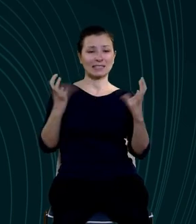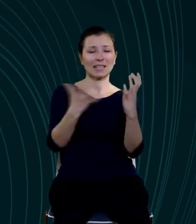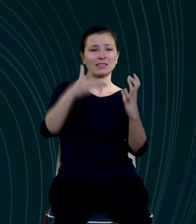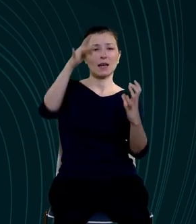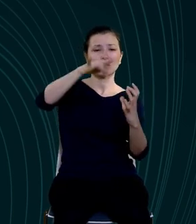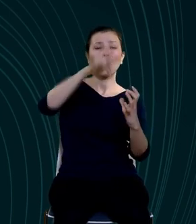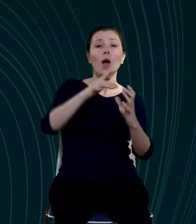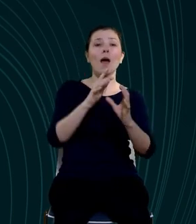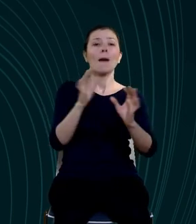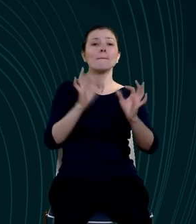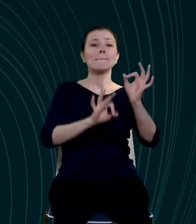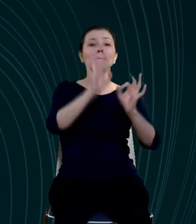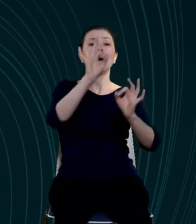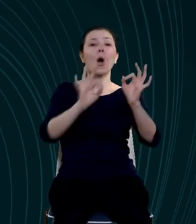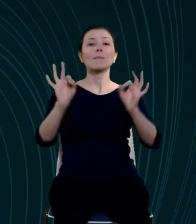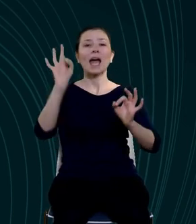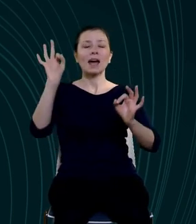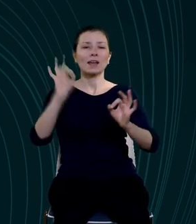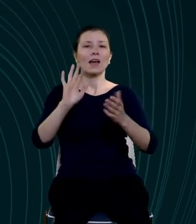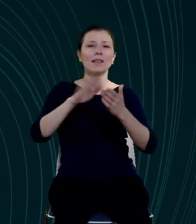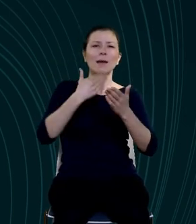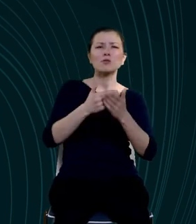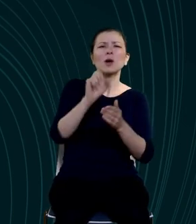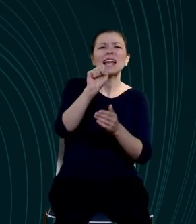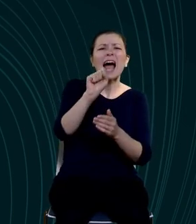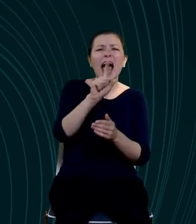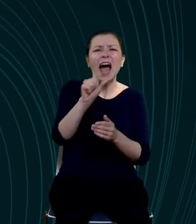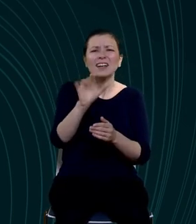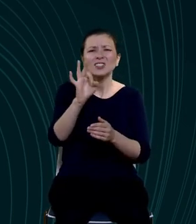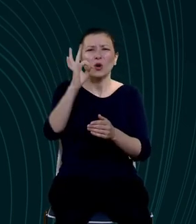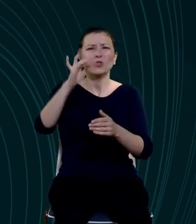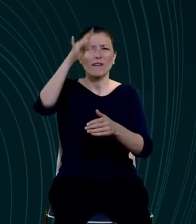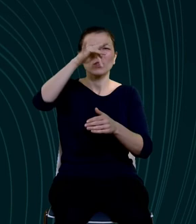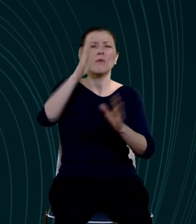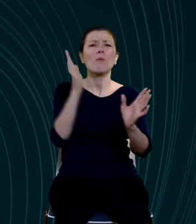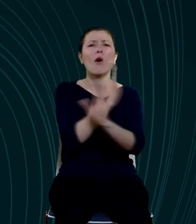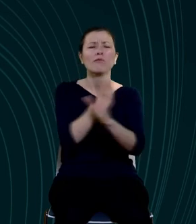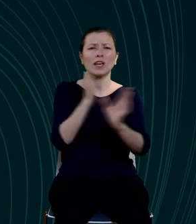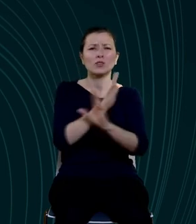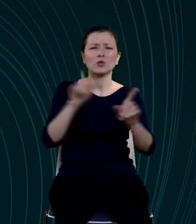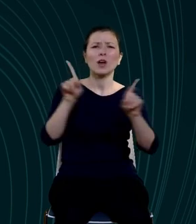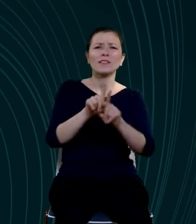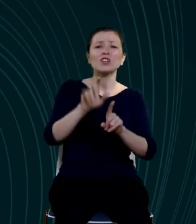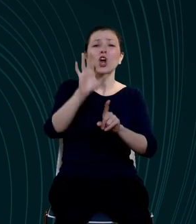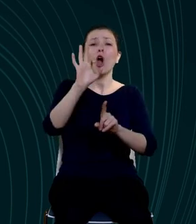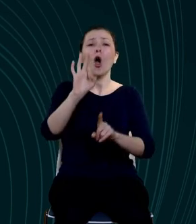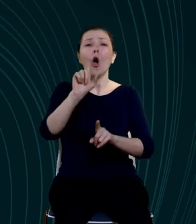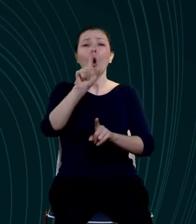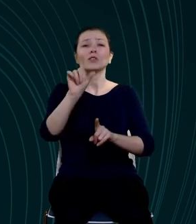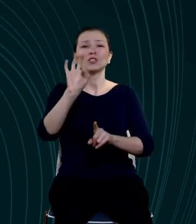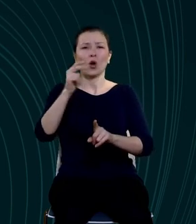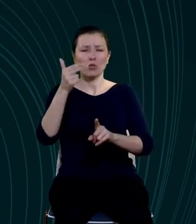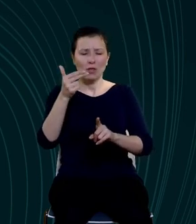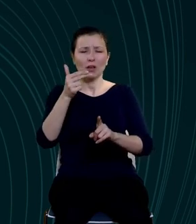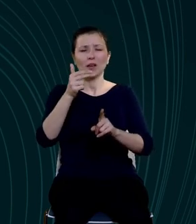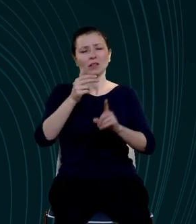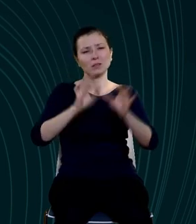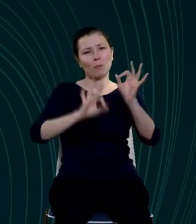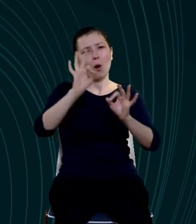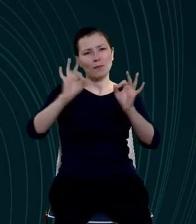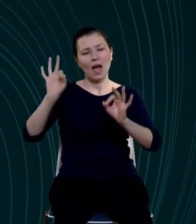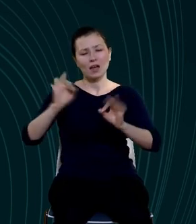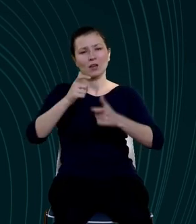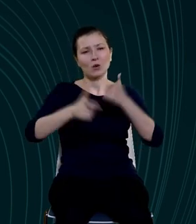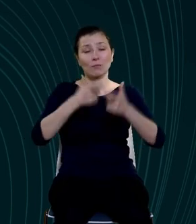dwutlenku azotu, mierzy również tlenki azotu, mierzy ozon, więc właściwie wydaje się, że jest